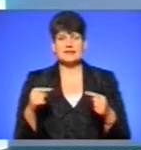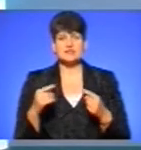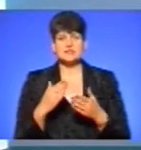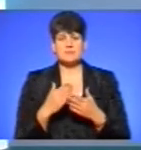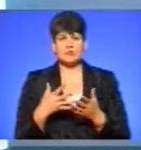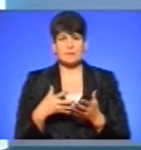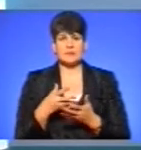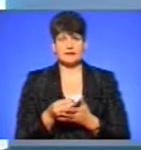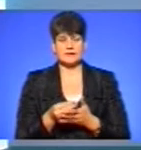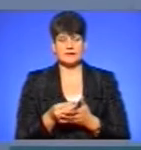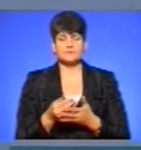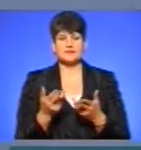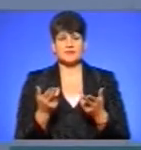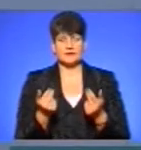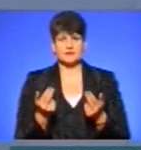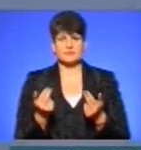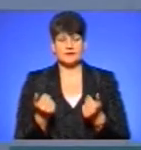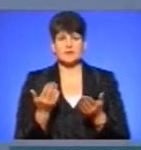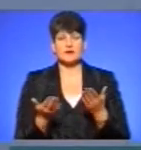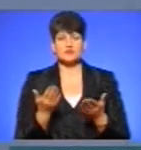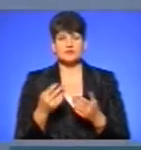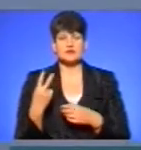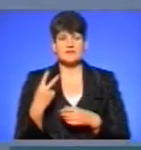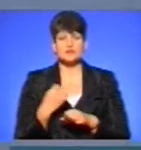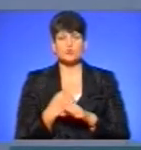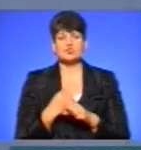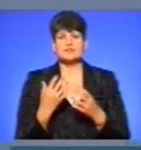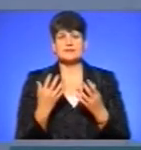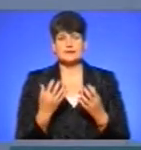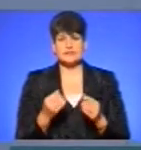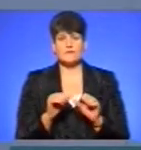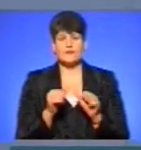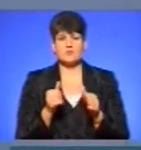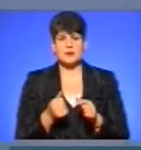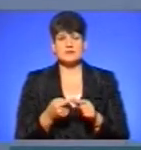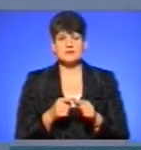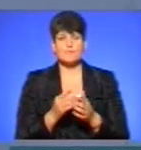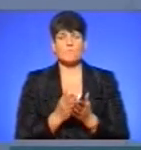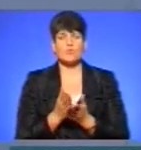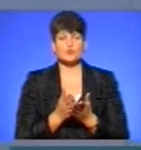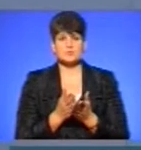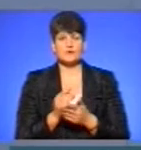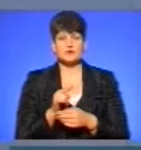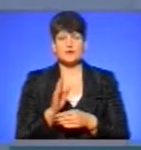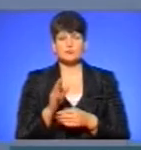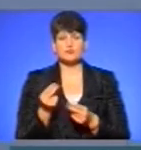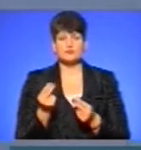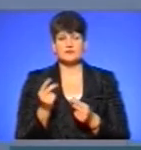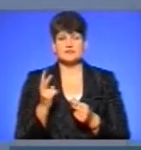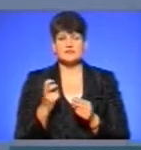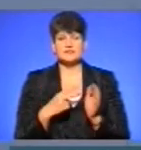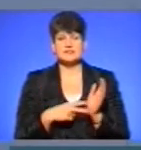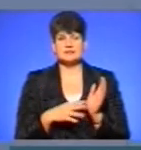платити, так? Так, якщо на 20 робочих днів оформляється дана послуга, вона буде вартувати